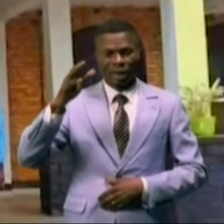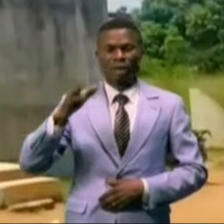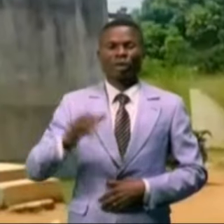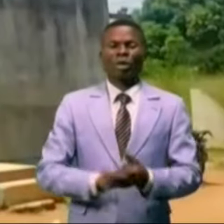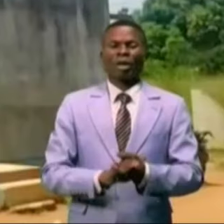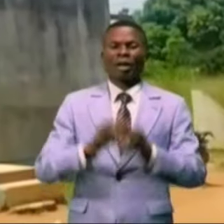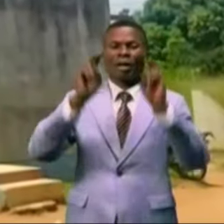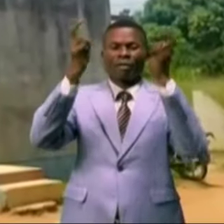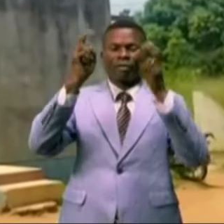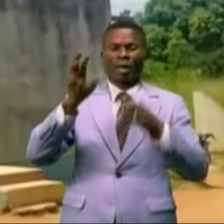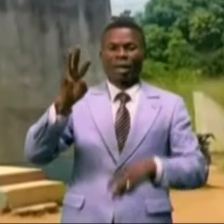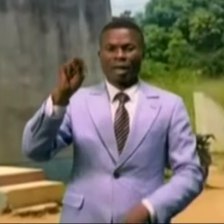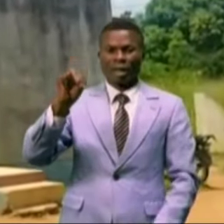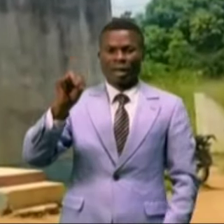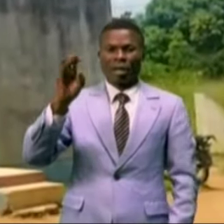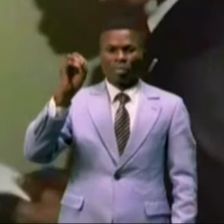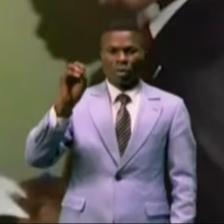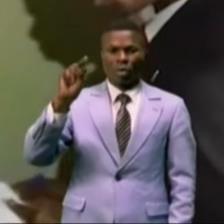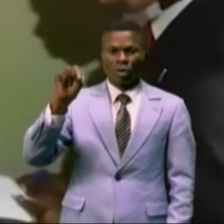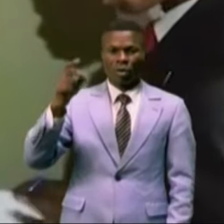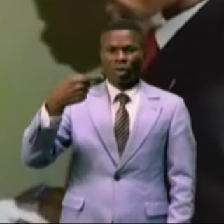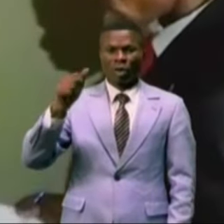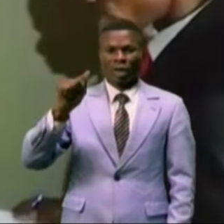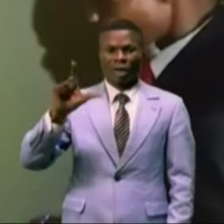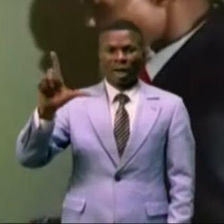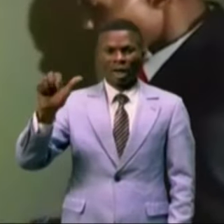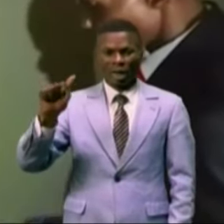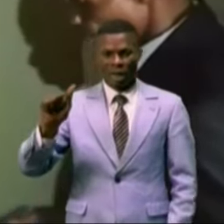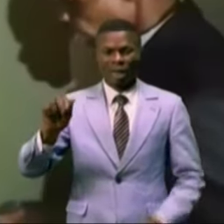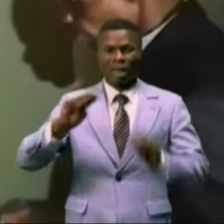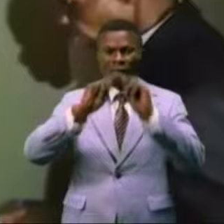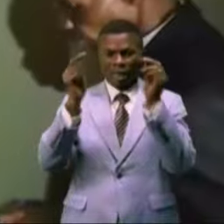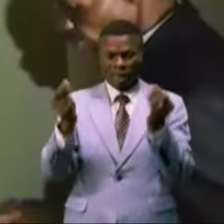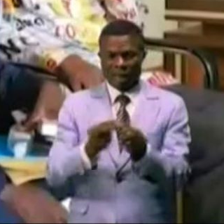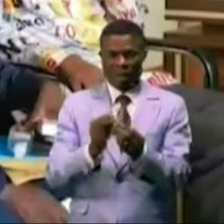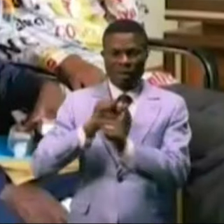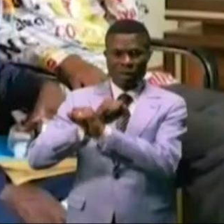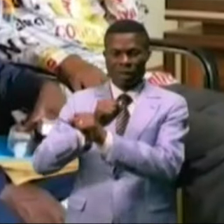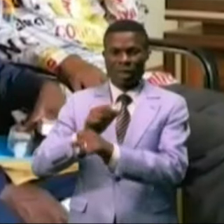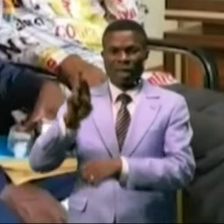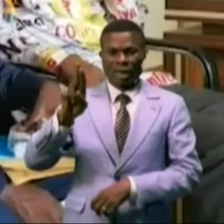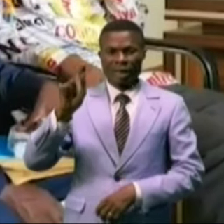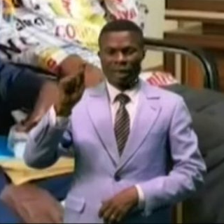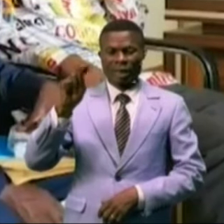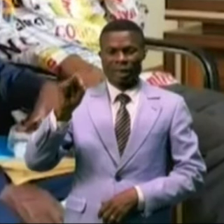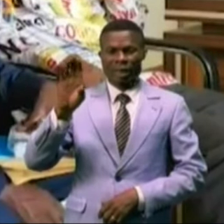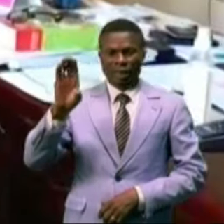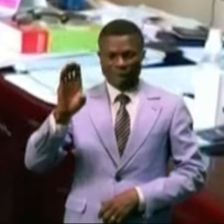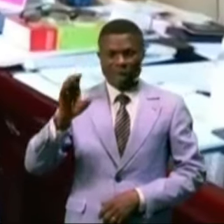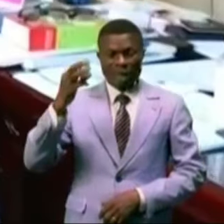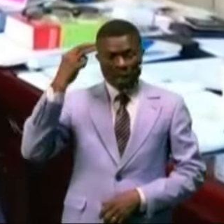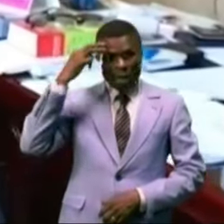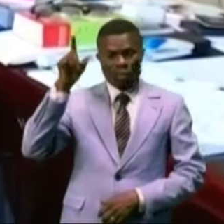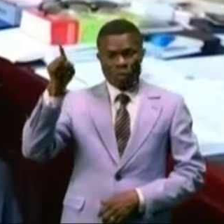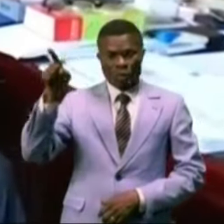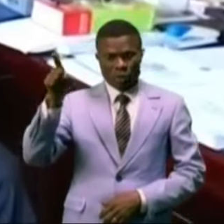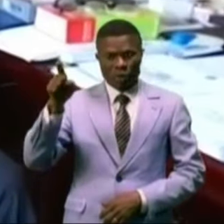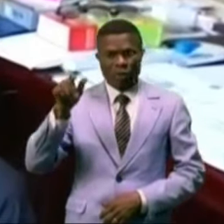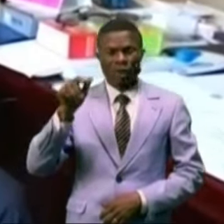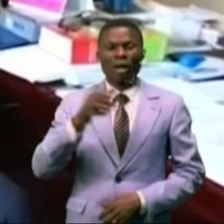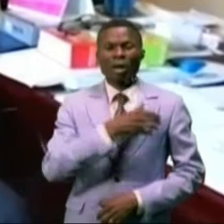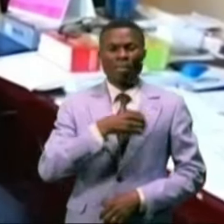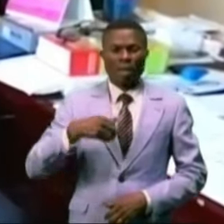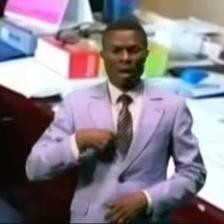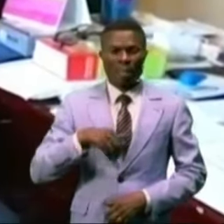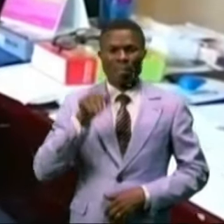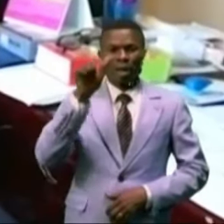conflits entre les directeurs provinciaux sortants et la délégation syndicale de la RTNC Mongala. Madame le directeur général a